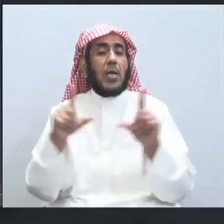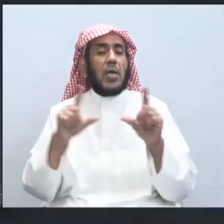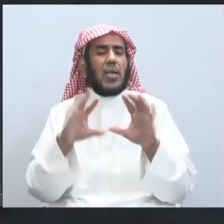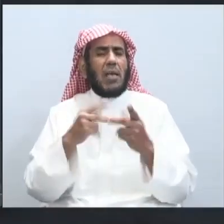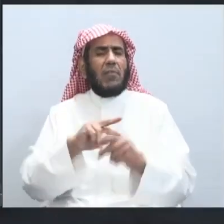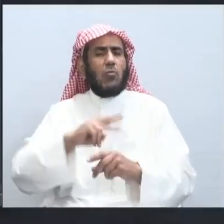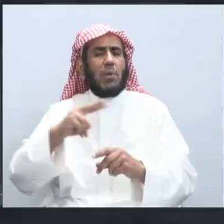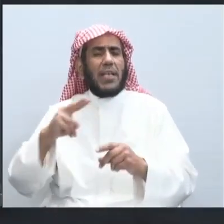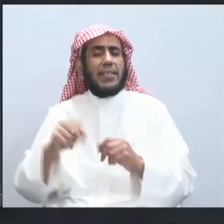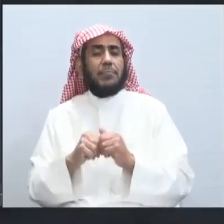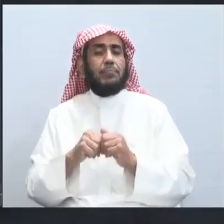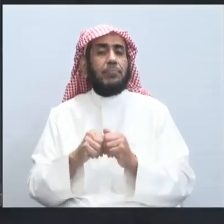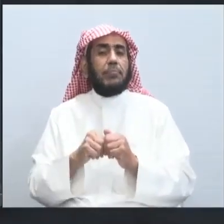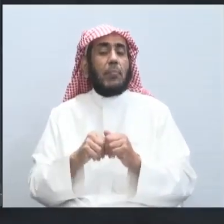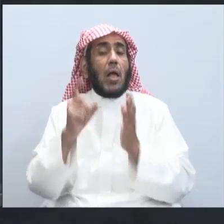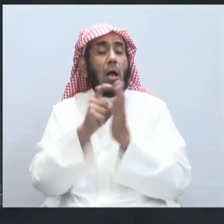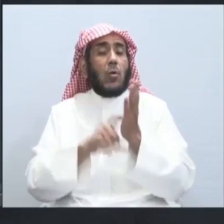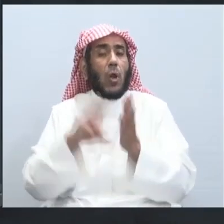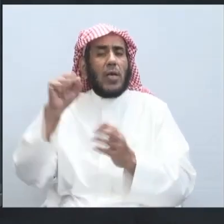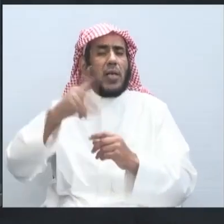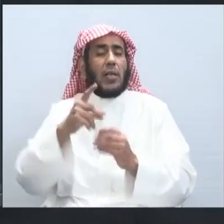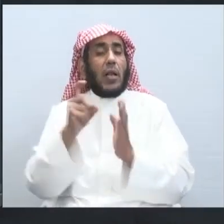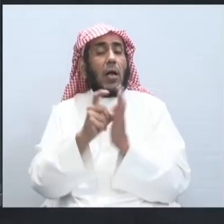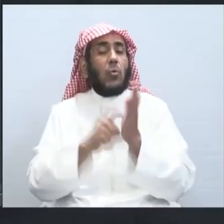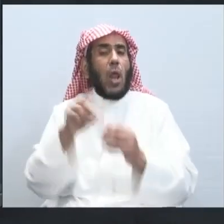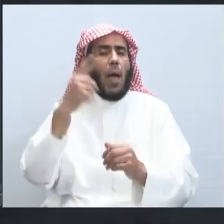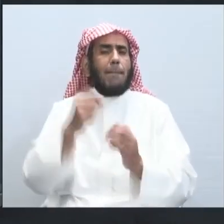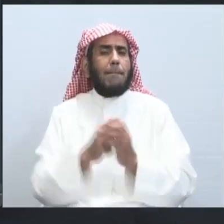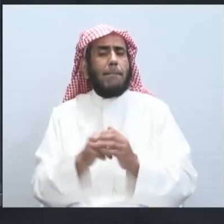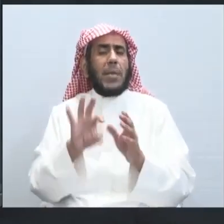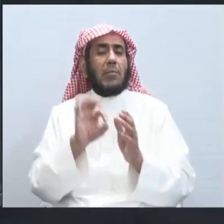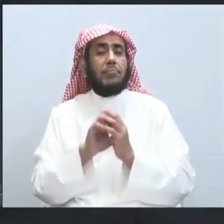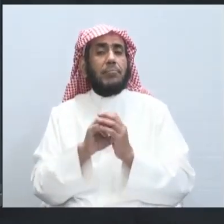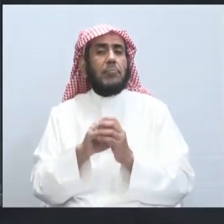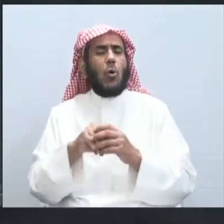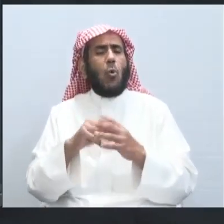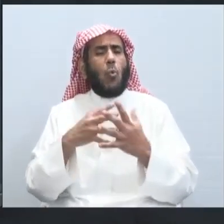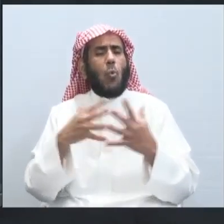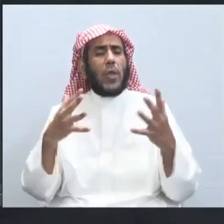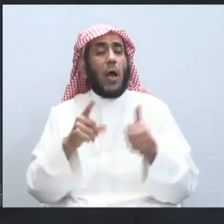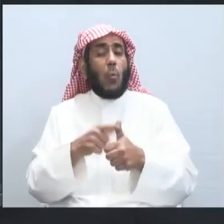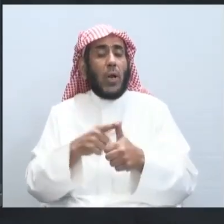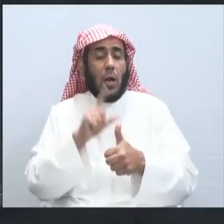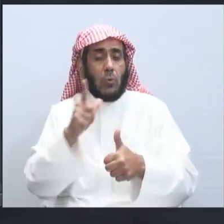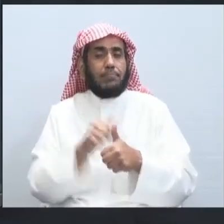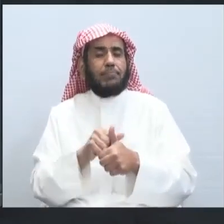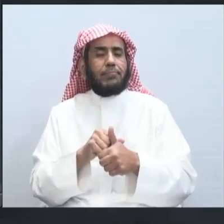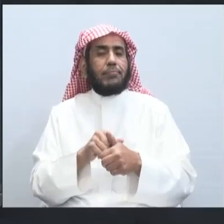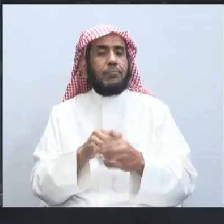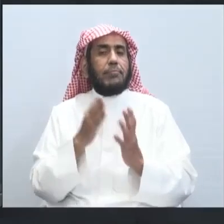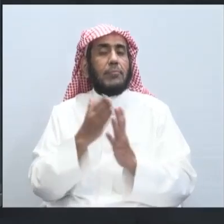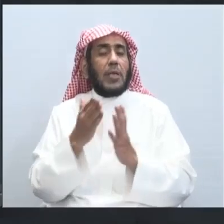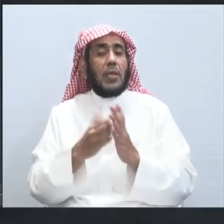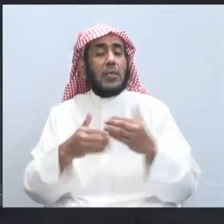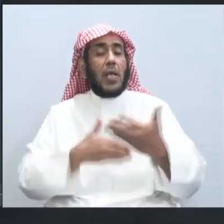كيف نميز القانون الخاص عن القانون العام من اشياء كثيره اولا نقول من خلال